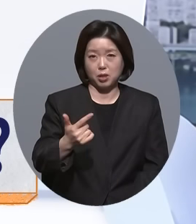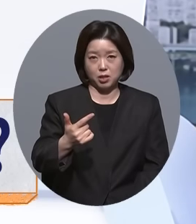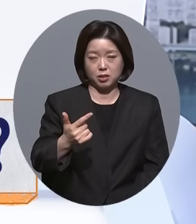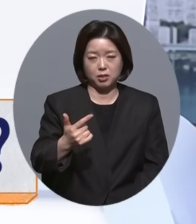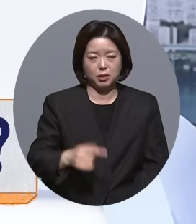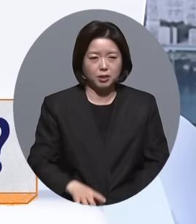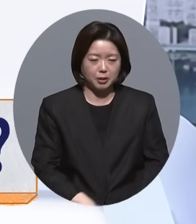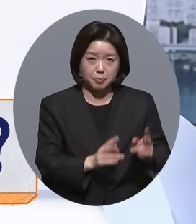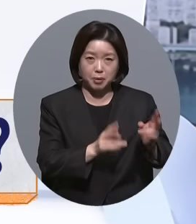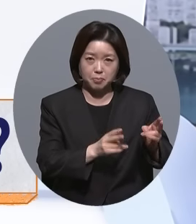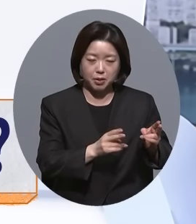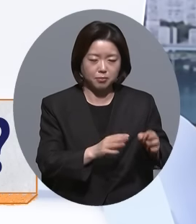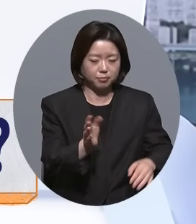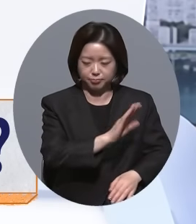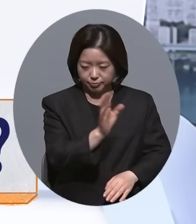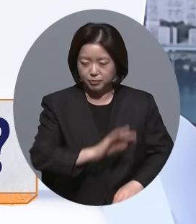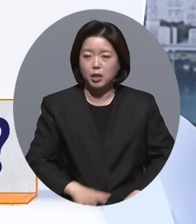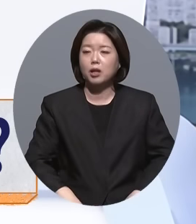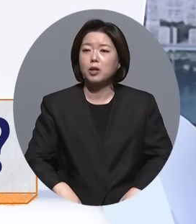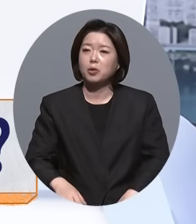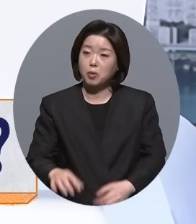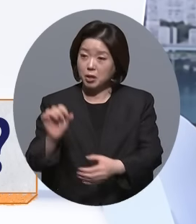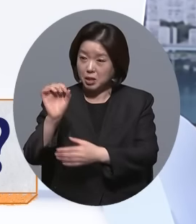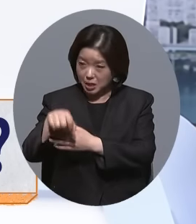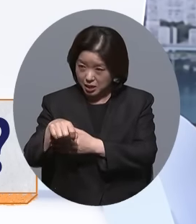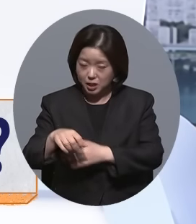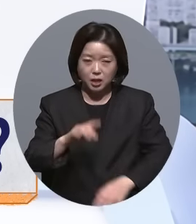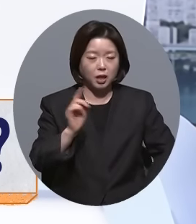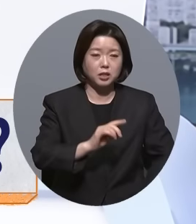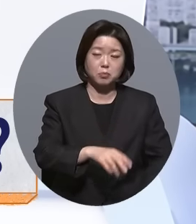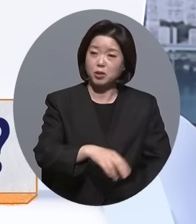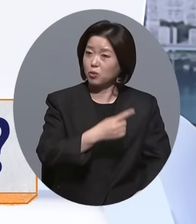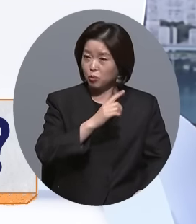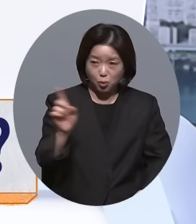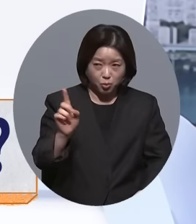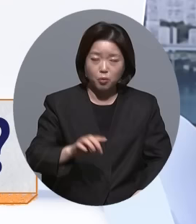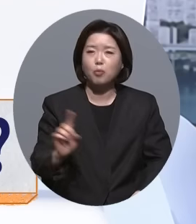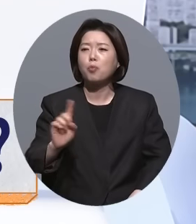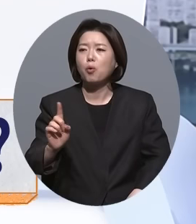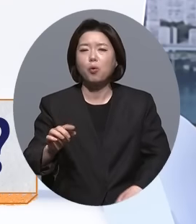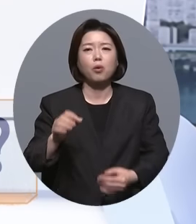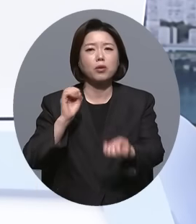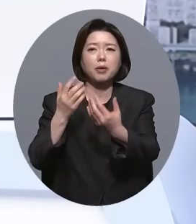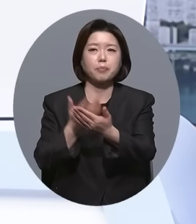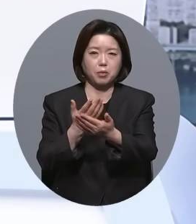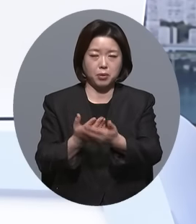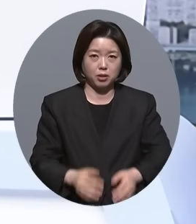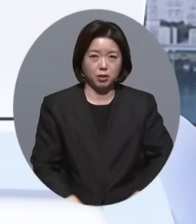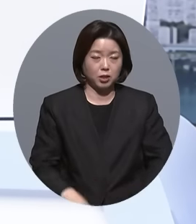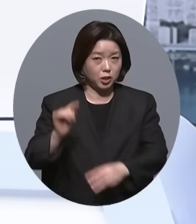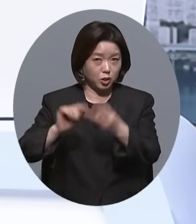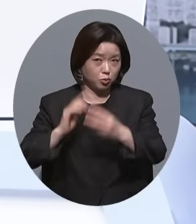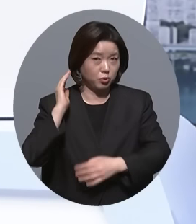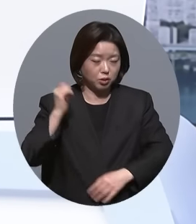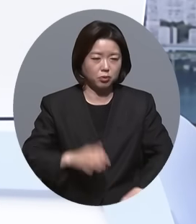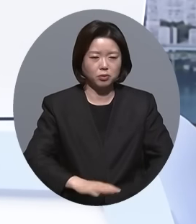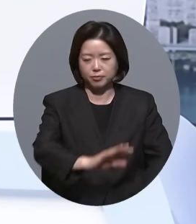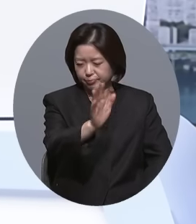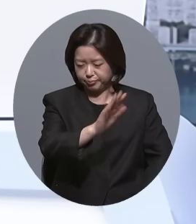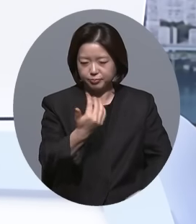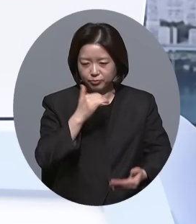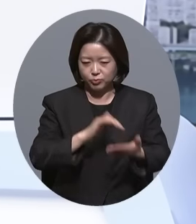각색 말고 예스냐 노냐 답을 해달라고 얘기를 하고 있고 윤석열 대통령도 돌을 맞아도 갈 길 가겠다라고 서로 마이웨이를